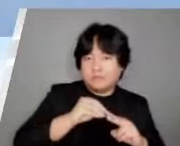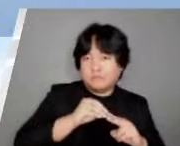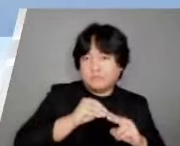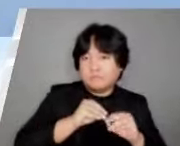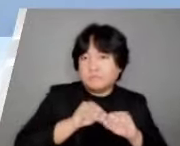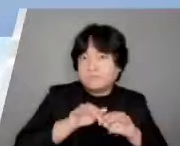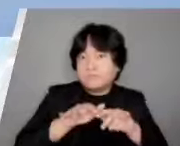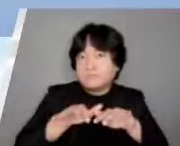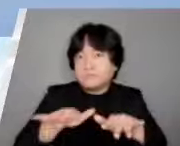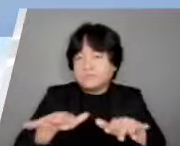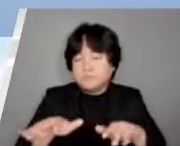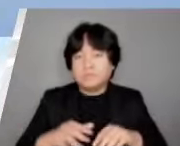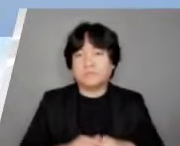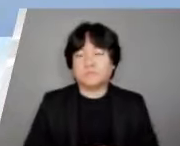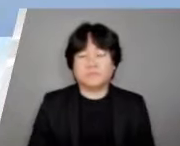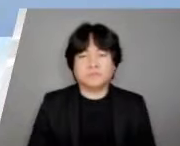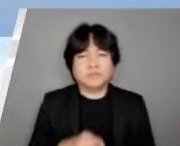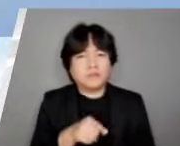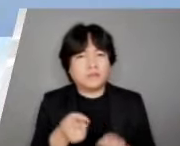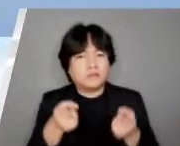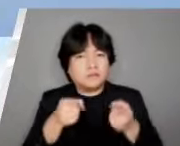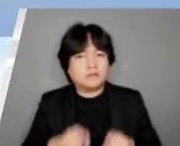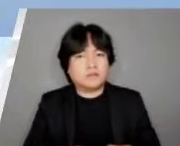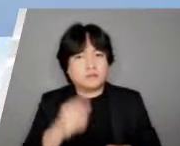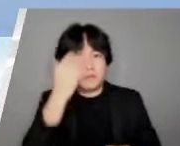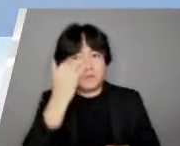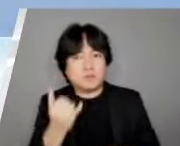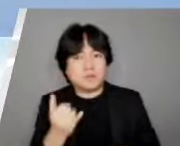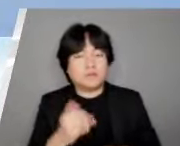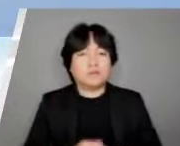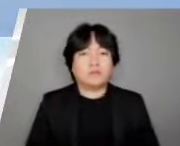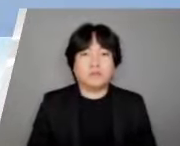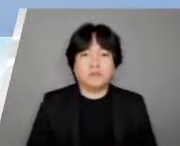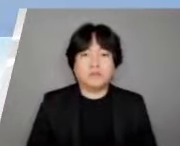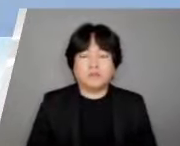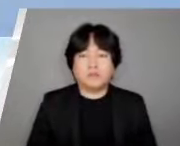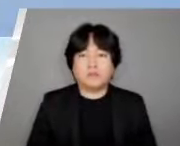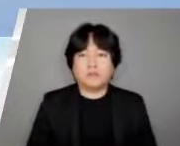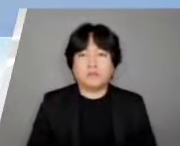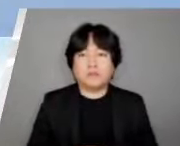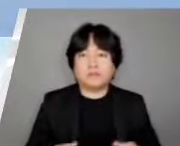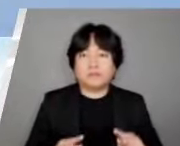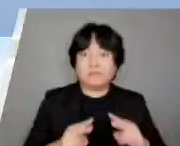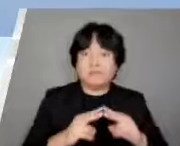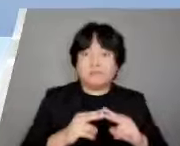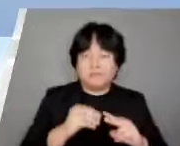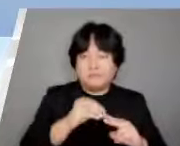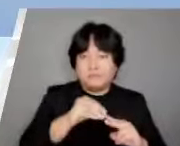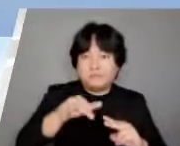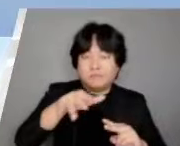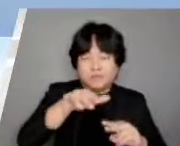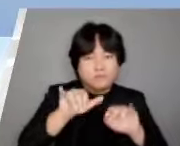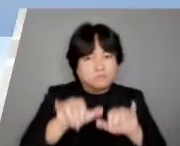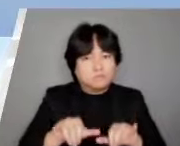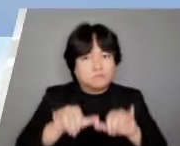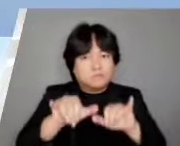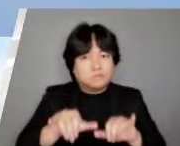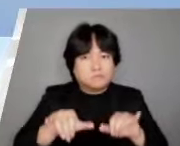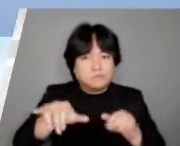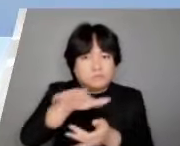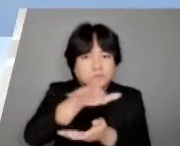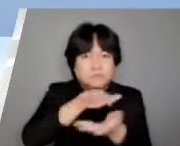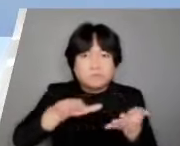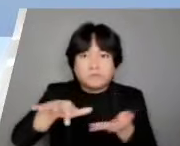ay halos ah hindi na makagalaw yyung Steam kasi po Mabagal po yung hangin so dahil po dito nag